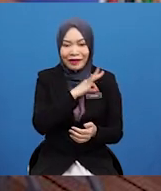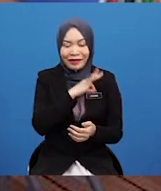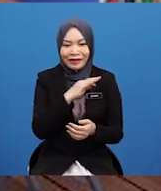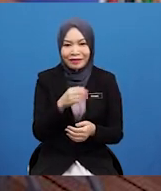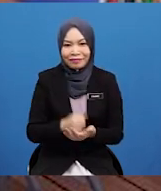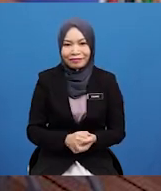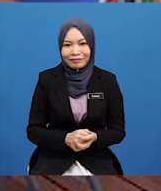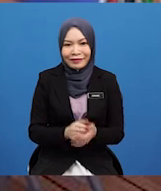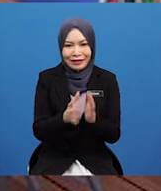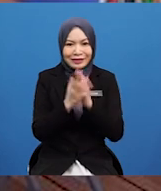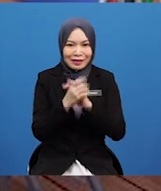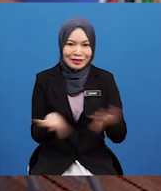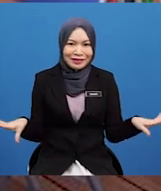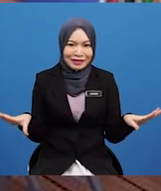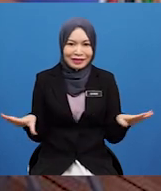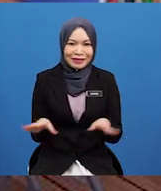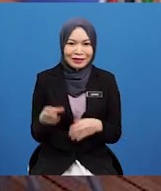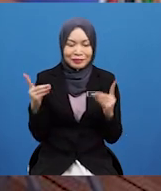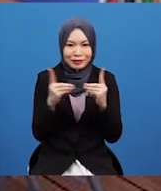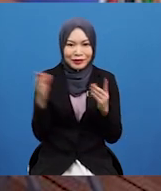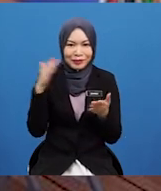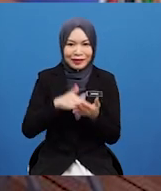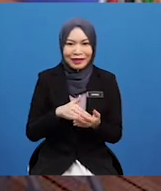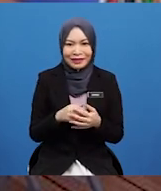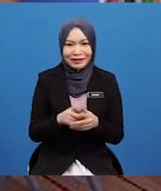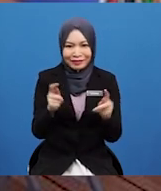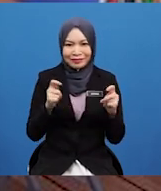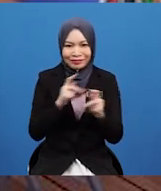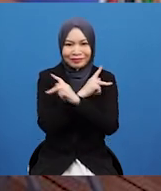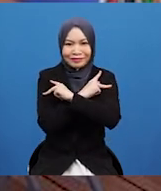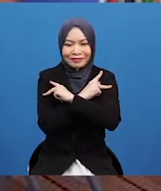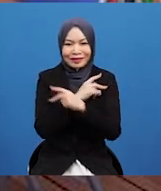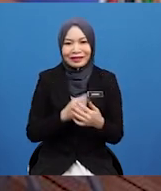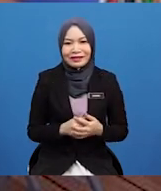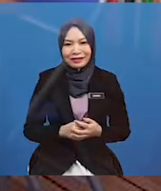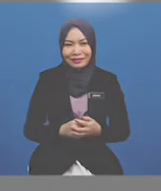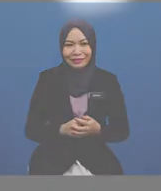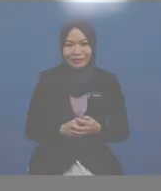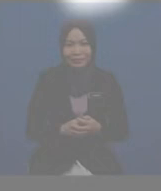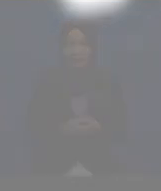Salam sejahtera dan semoga berjumpa lagi. Sekian, terima kasih.